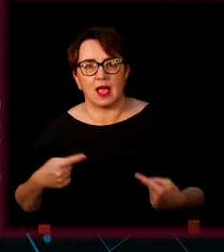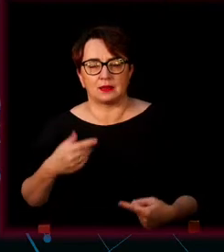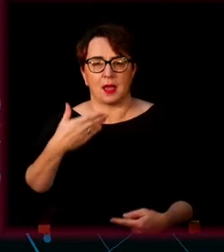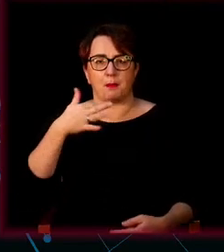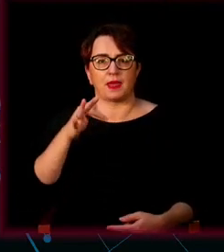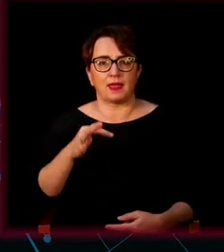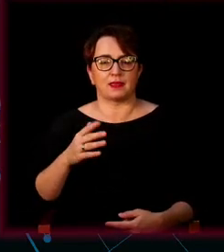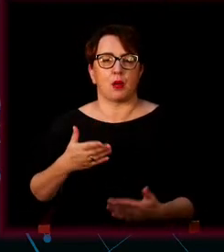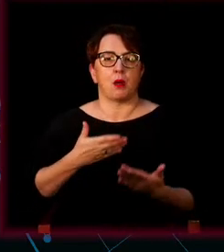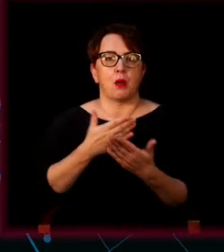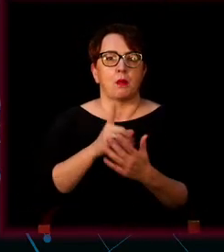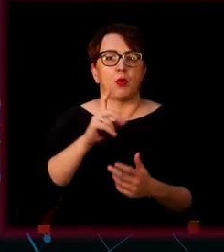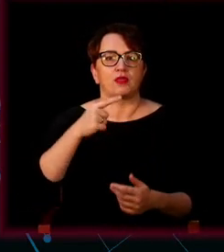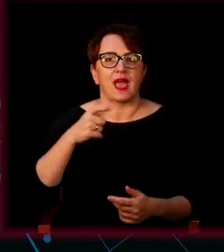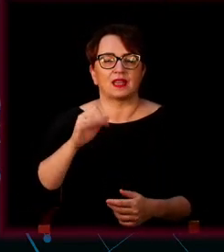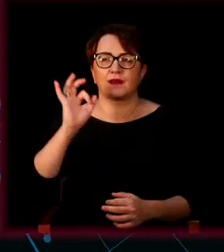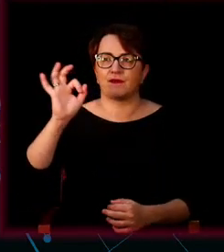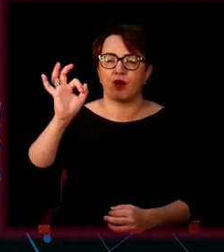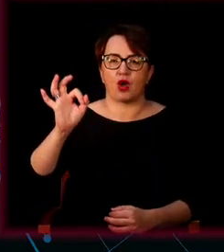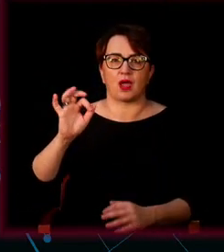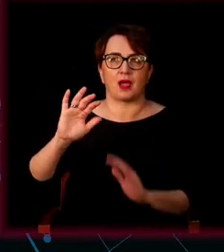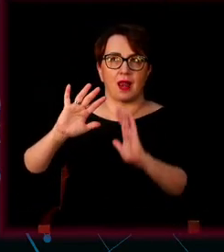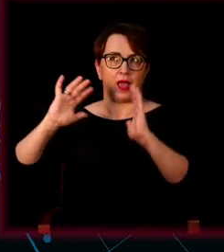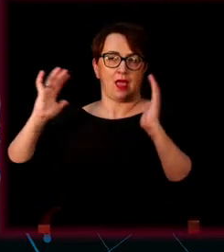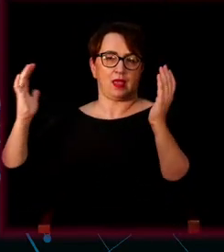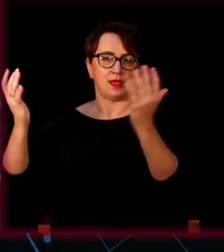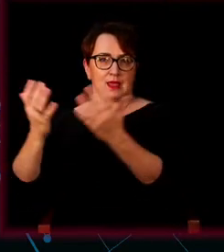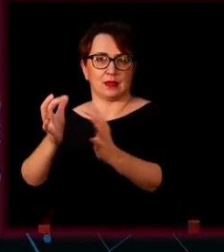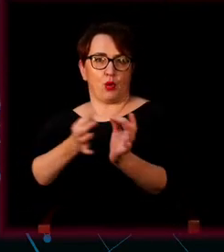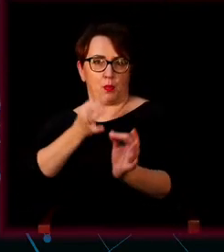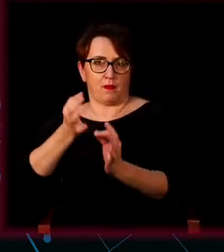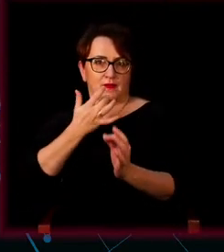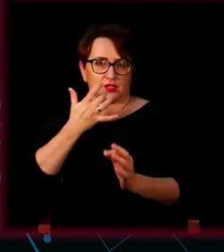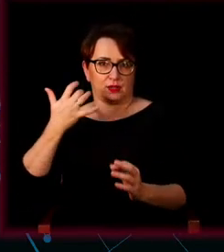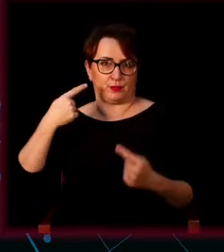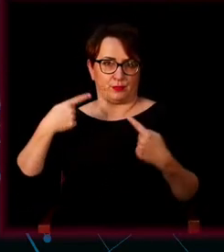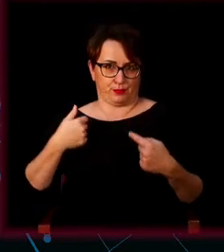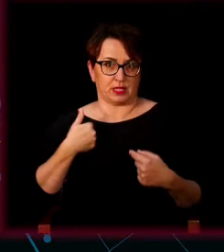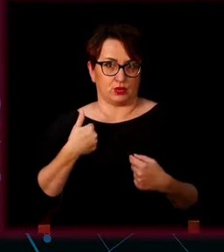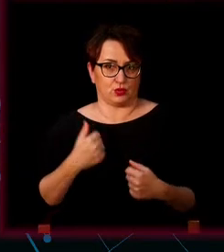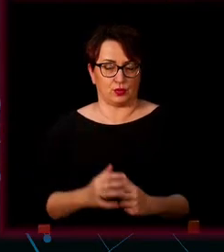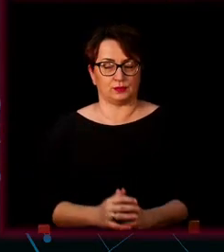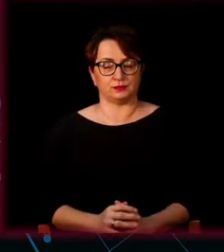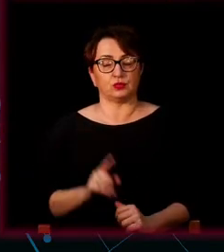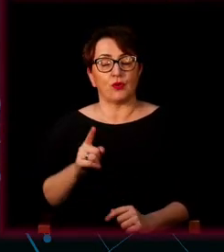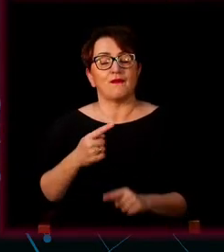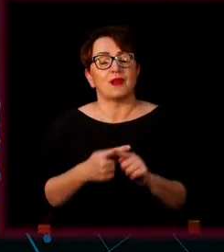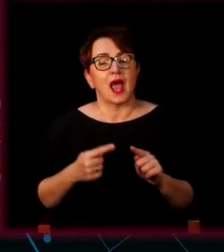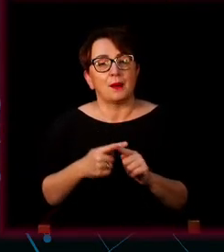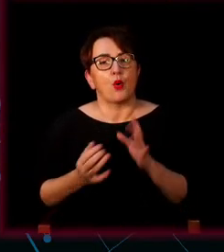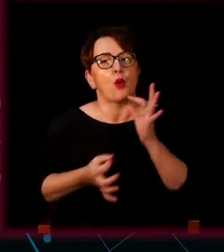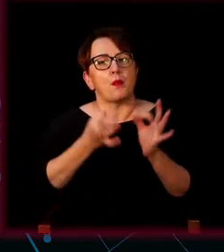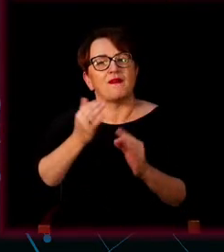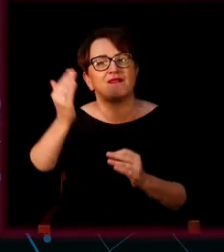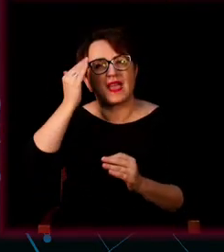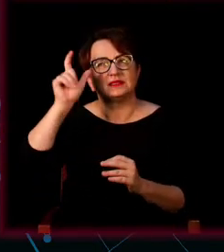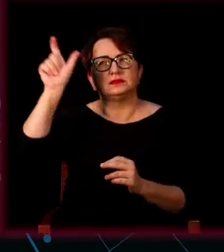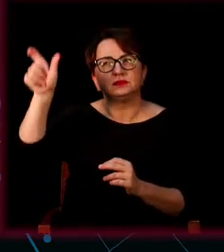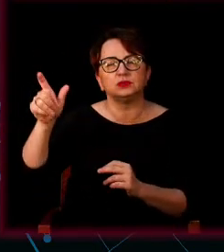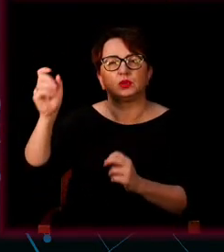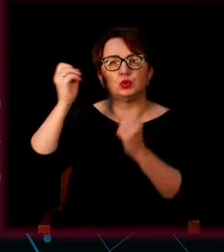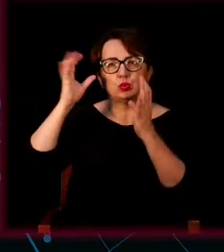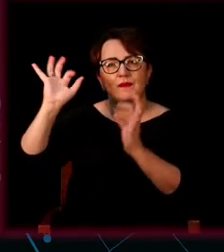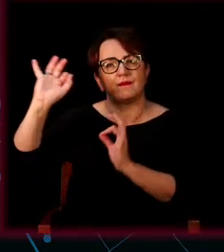mitów, podań Getańczyków, mieszkańców tej planety. A więc taką fragmentami, które przedstawiają taką spisaną wiedzę o